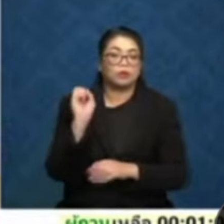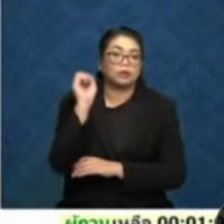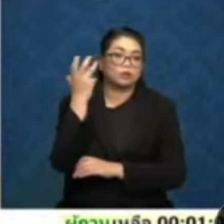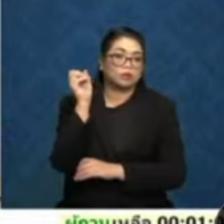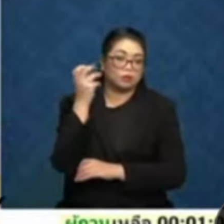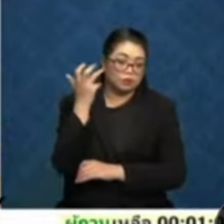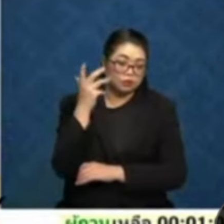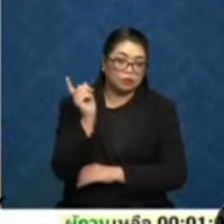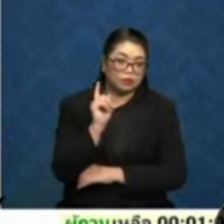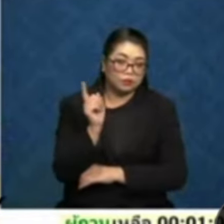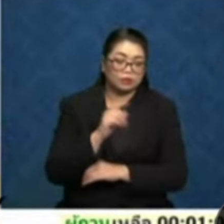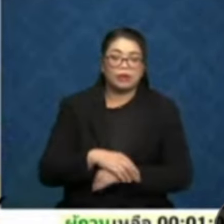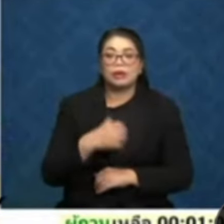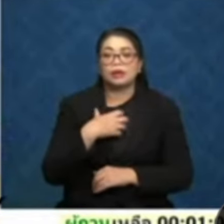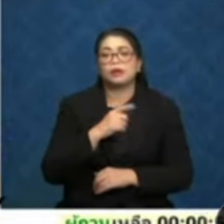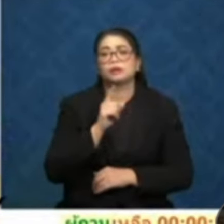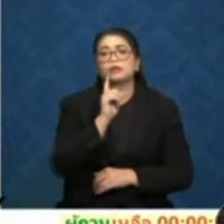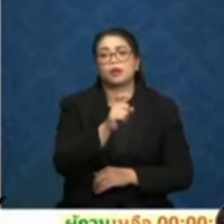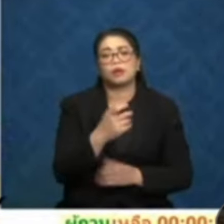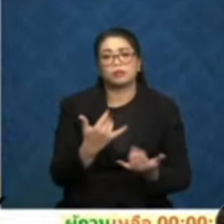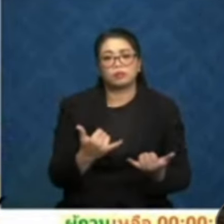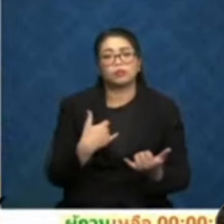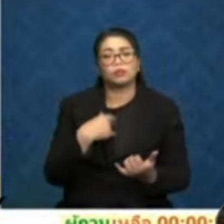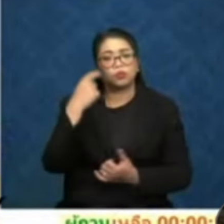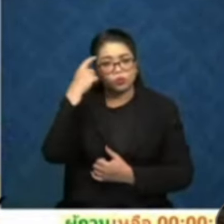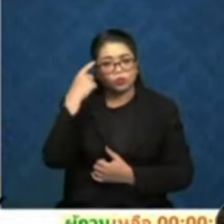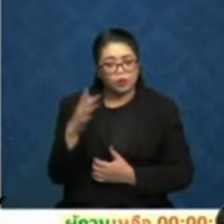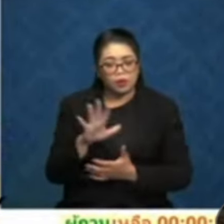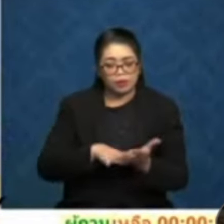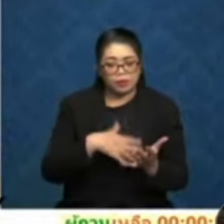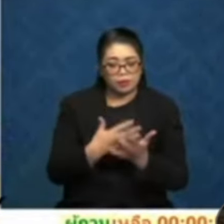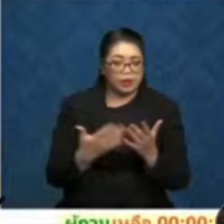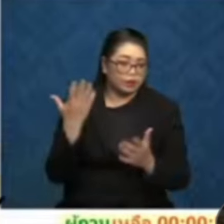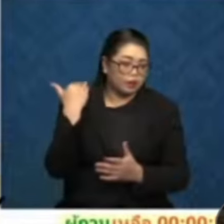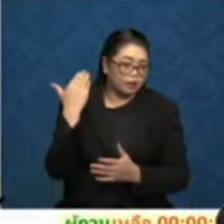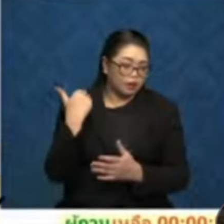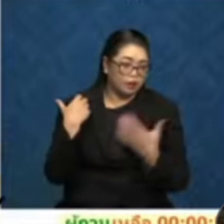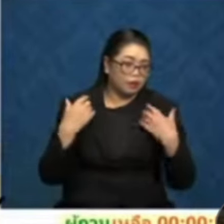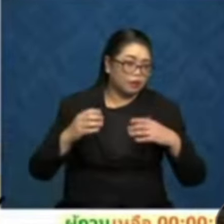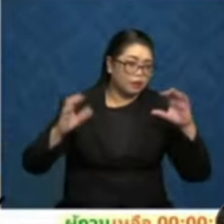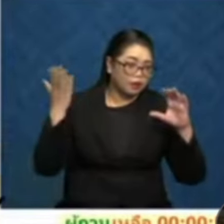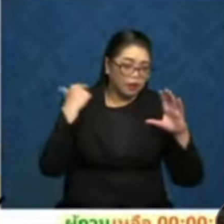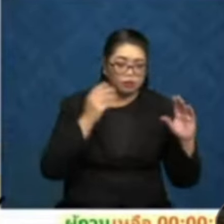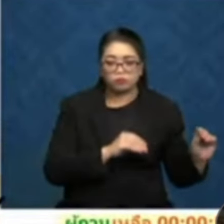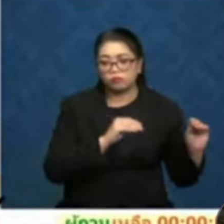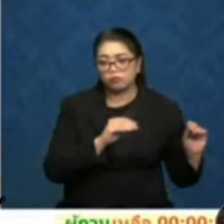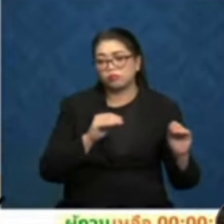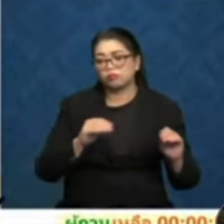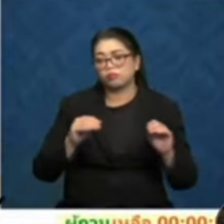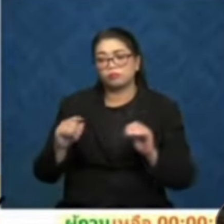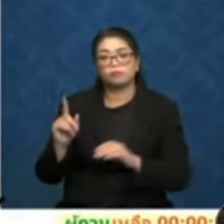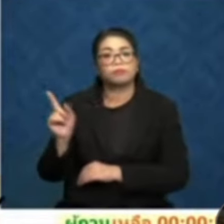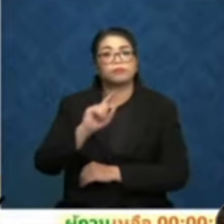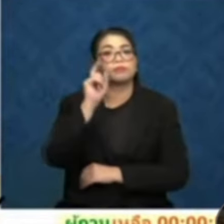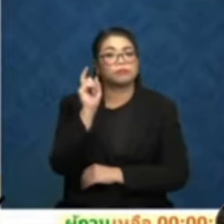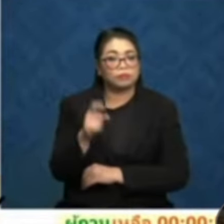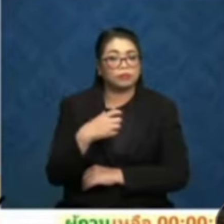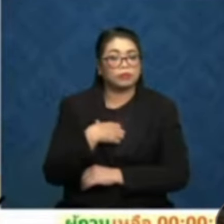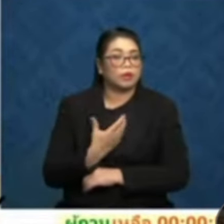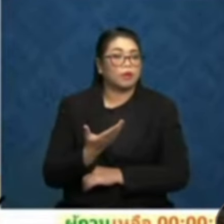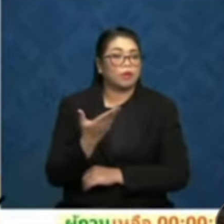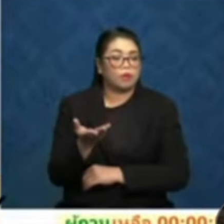เซล broadcastอยากจะถามท่านรัฐมนตรีครับผมทราบว่าเป็นนโยบายตั้งแต่รัฐบาลชุดที่แล้วแต่เลื่อนแล้วเลื่อนอีกคำถามนี้อยากได้คำตอบ